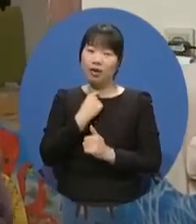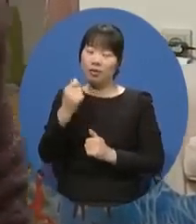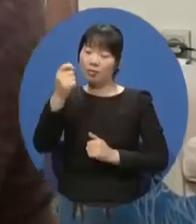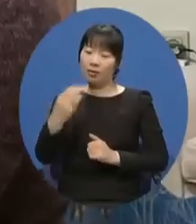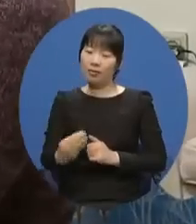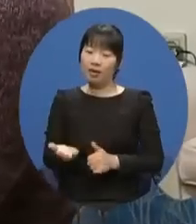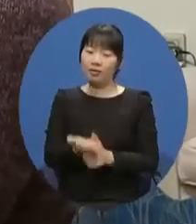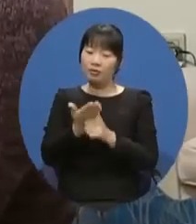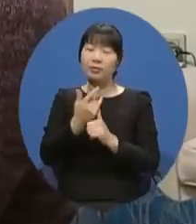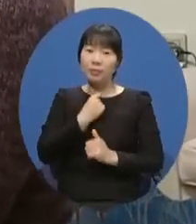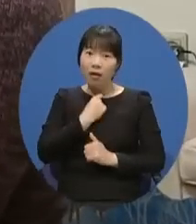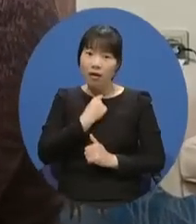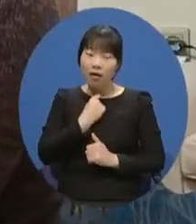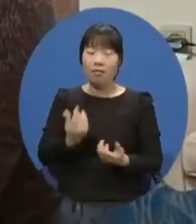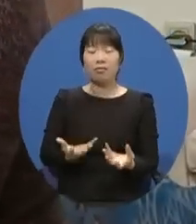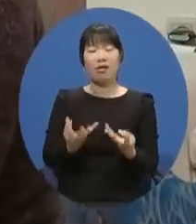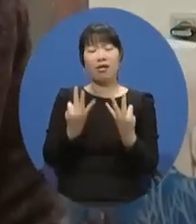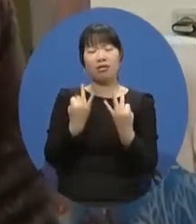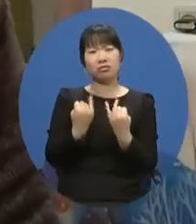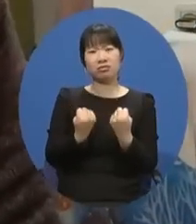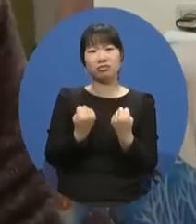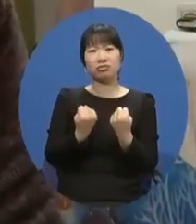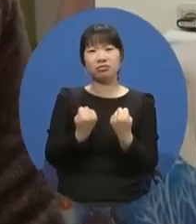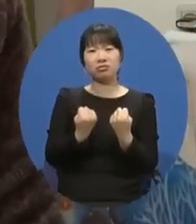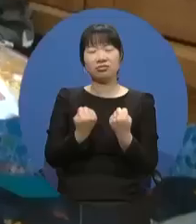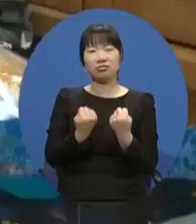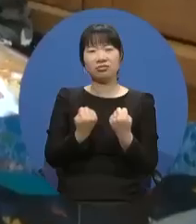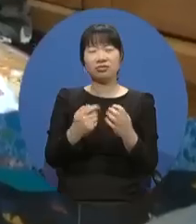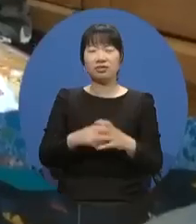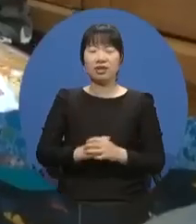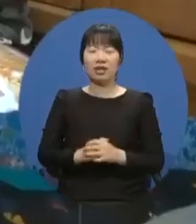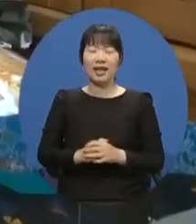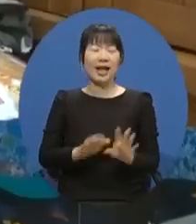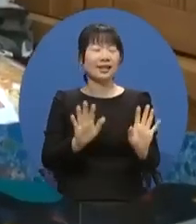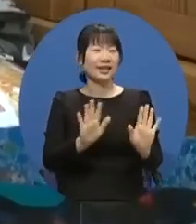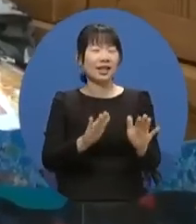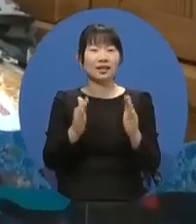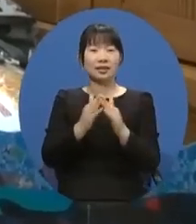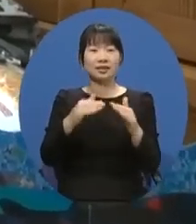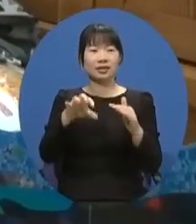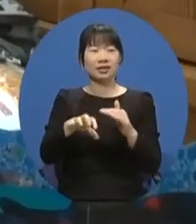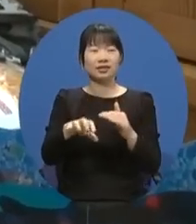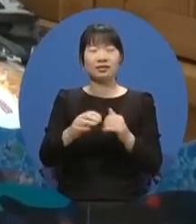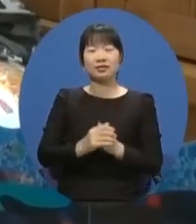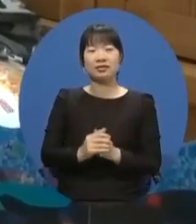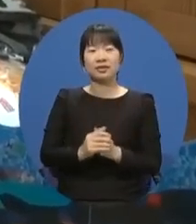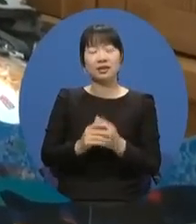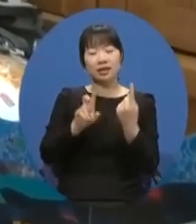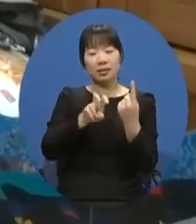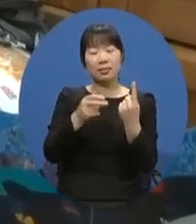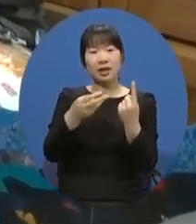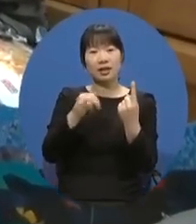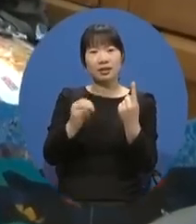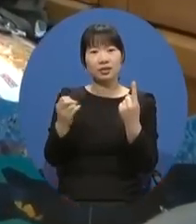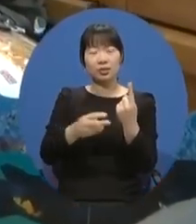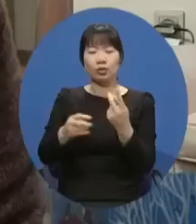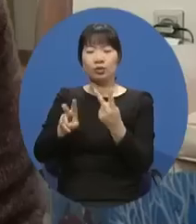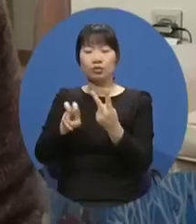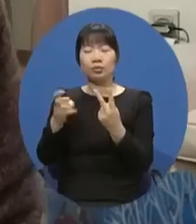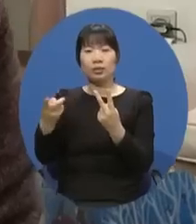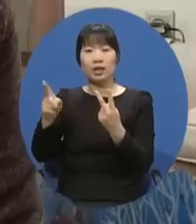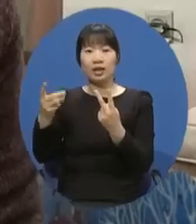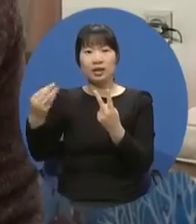마리 키우고 싶어? 많이! 많이? 응! 아니야, 집에서는 한 마리나 두